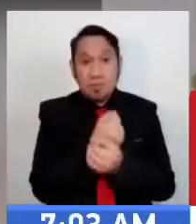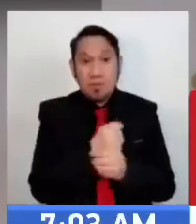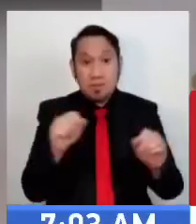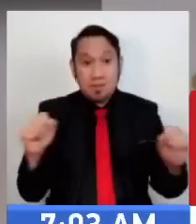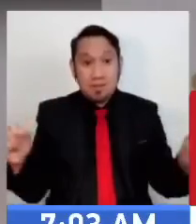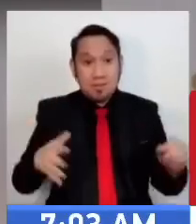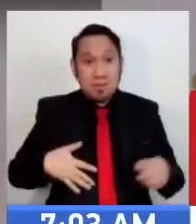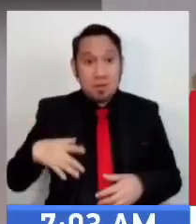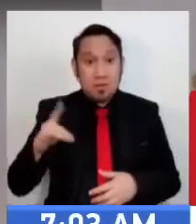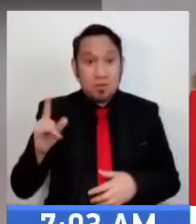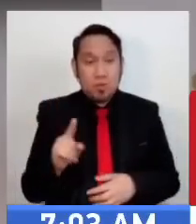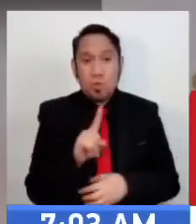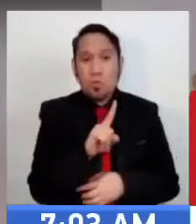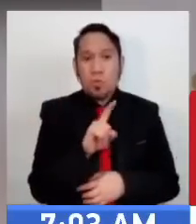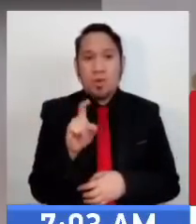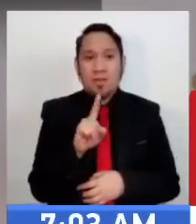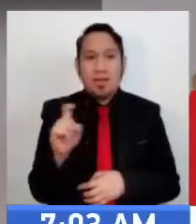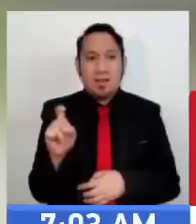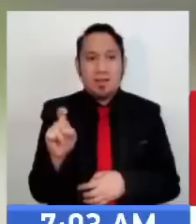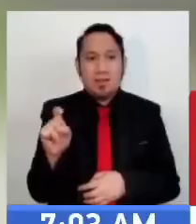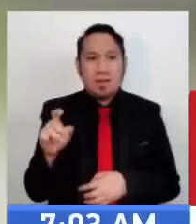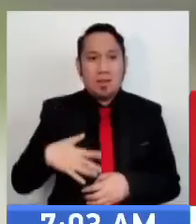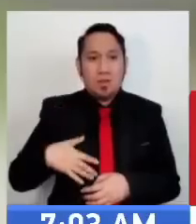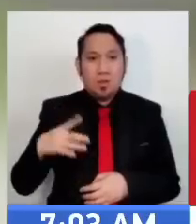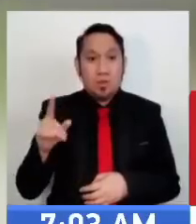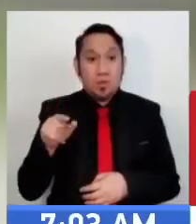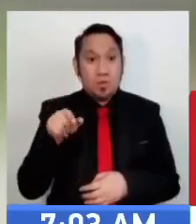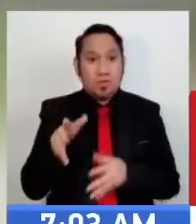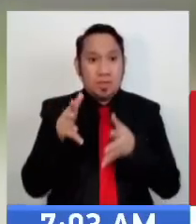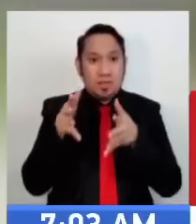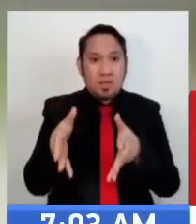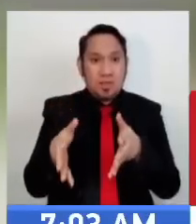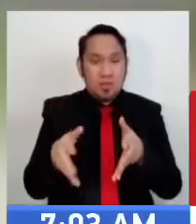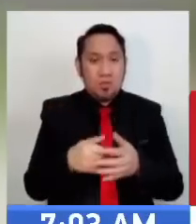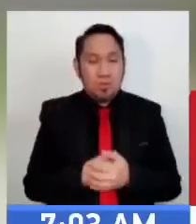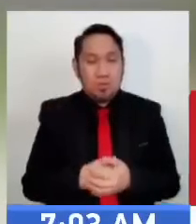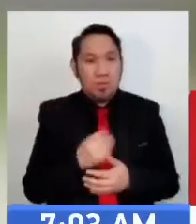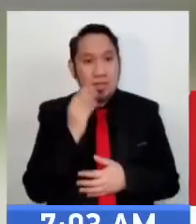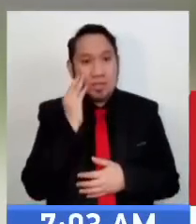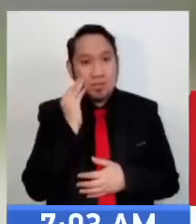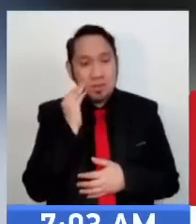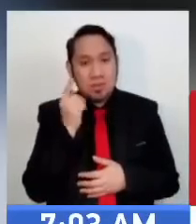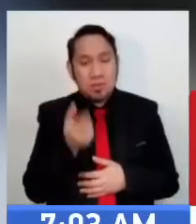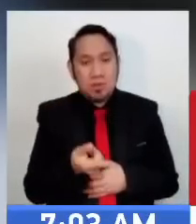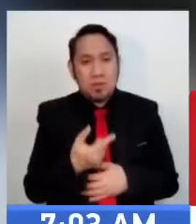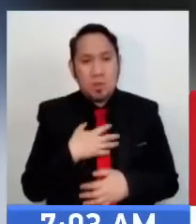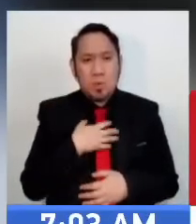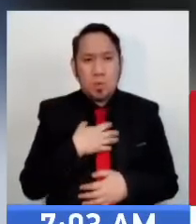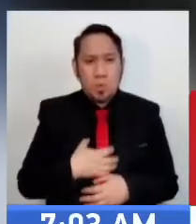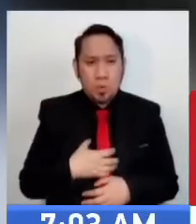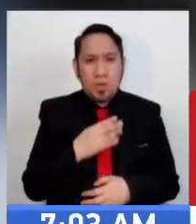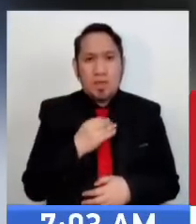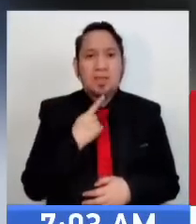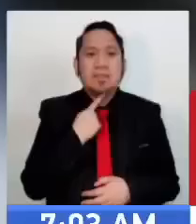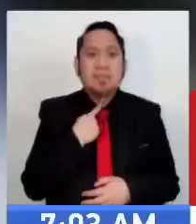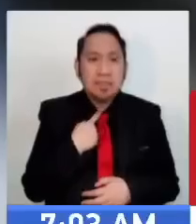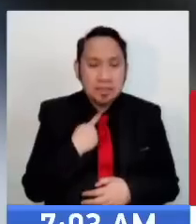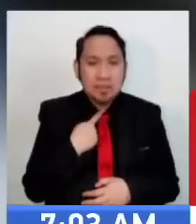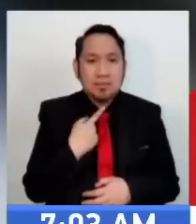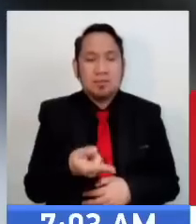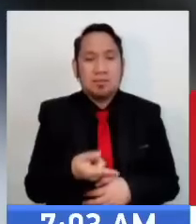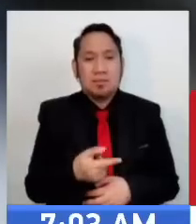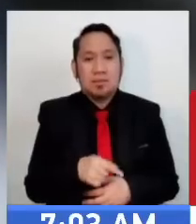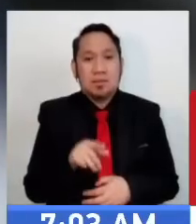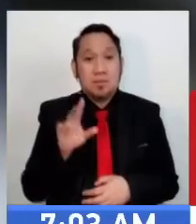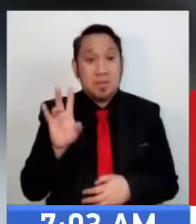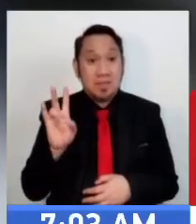asong inabandona sa pribadong dog shelter kasi ang nakaranas ng sobrang pagkagutom at uhaw. Sa sobrang gutom daw, 7 sa mga aso ay